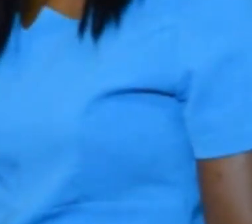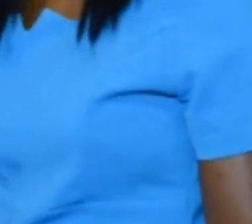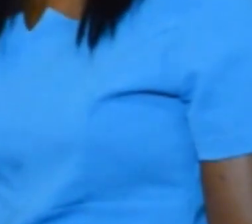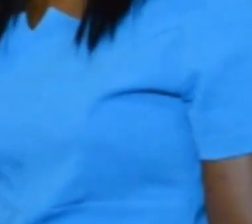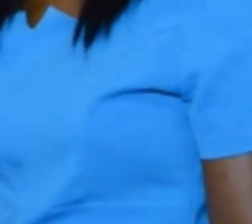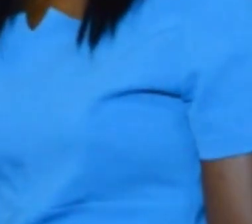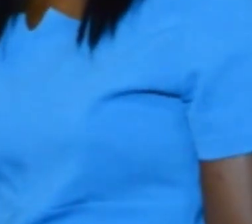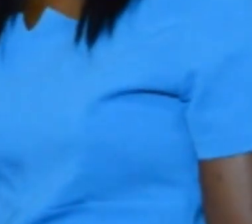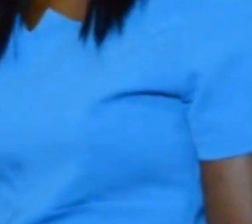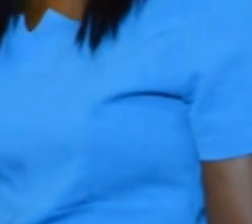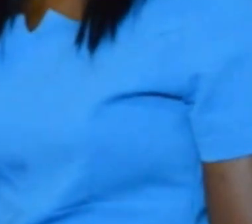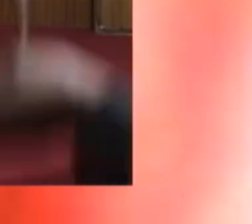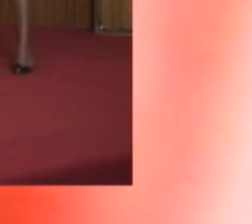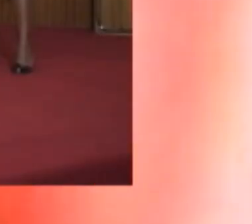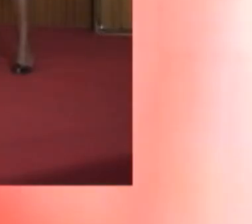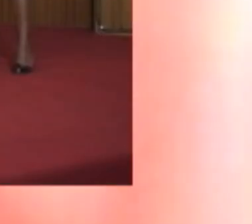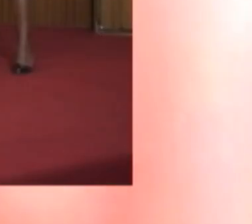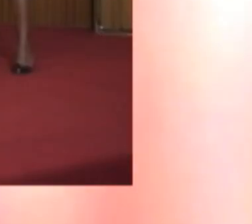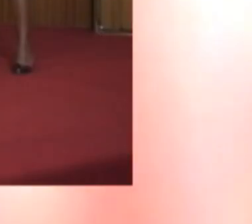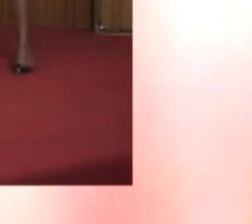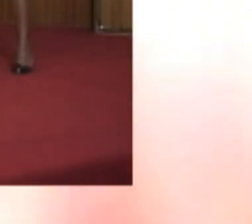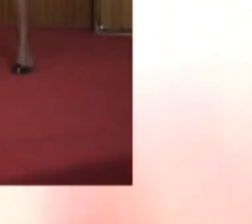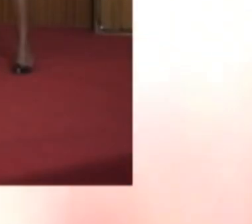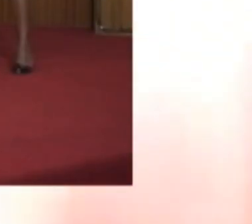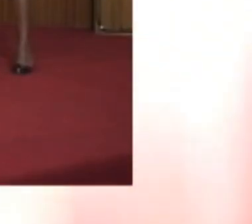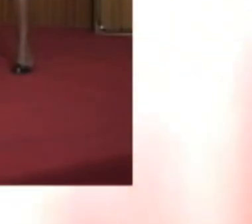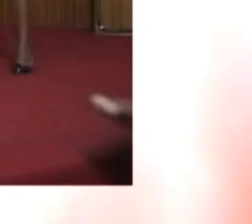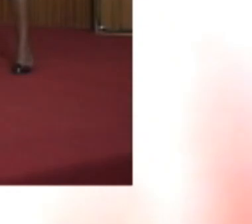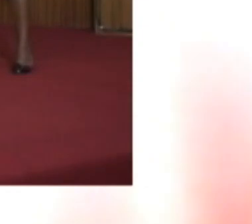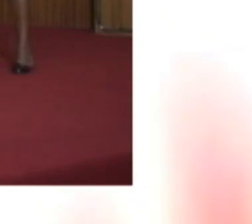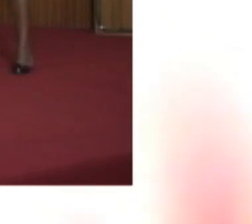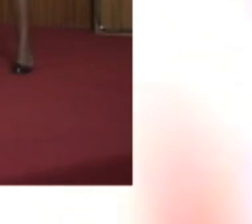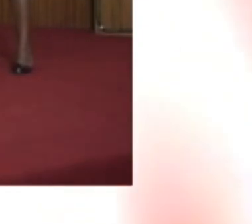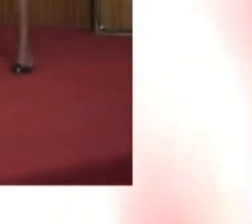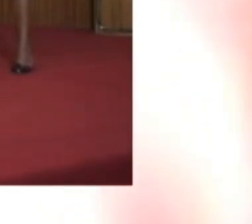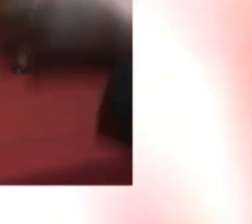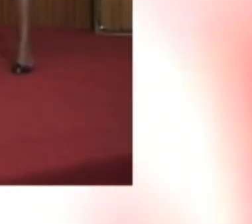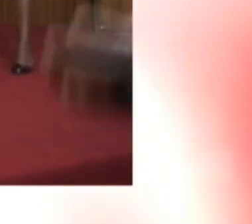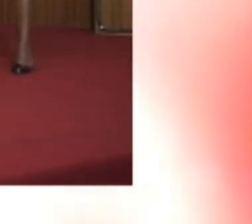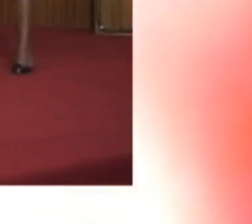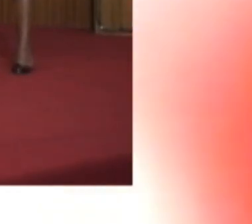ndoya tenzi zvekusafamba nditore ndite wenyu narini